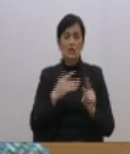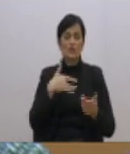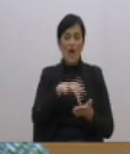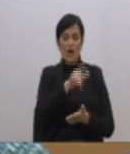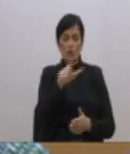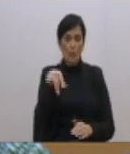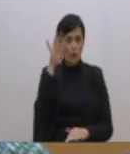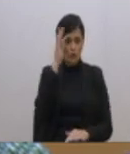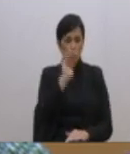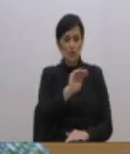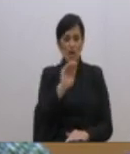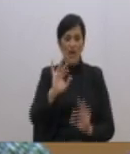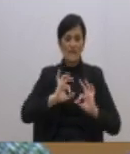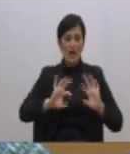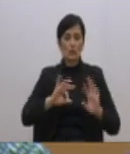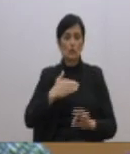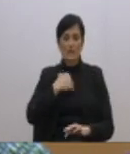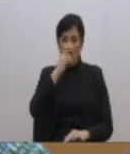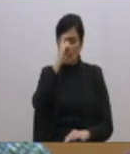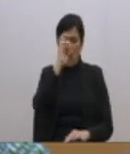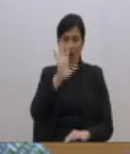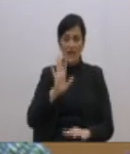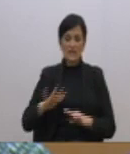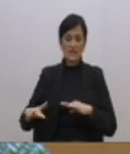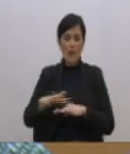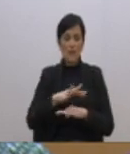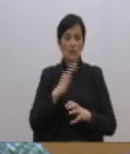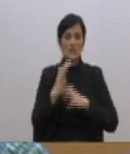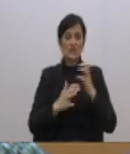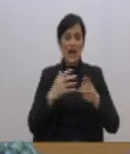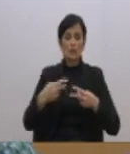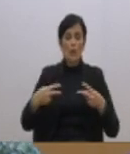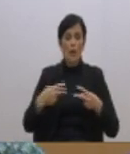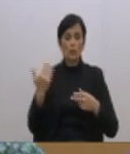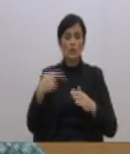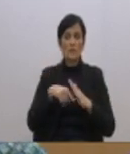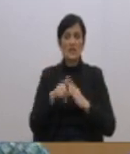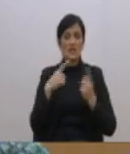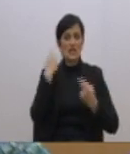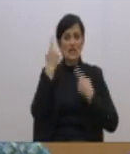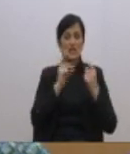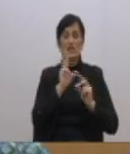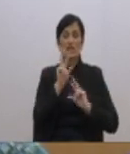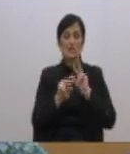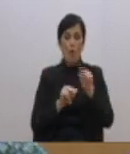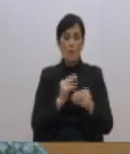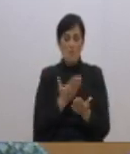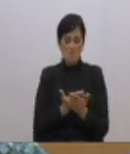მოქალაქეებს შევახსენო ჩვენი არასამთავრობო სექტორის, ჩვენი საერთაშორისო პარტნიორების მიერ გაჟღერებული ინფორმაცია.